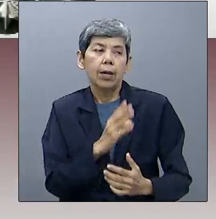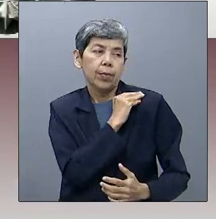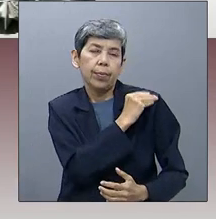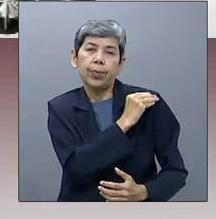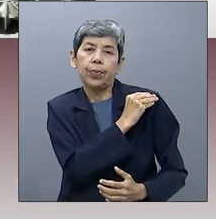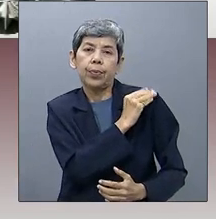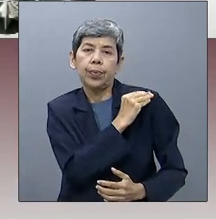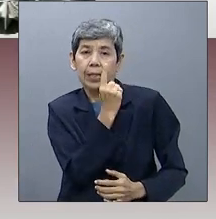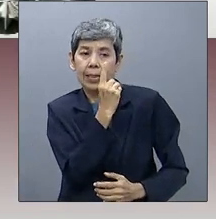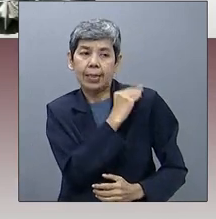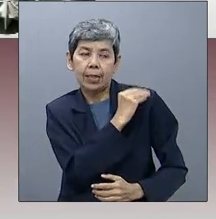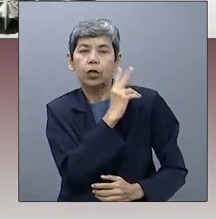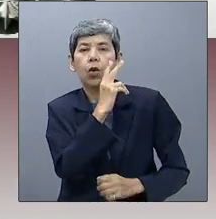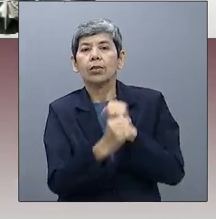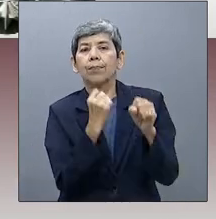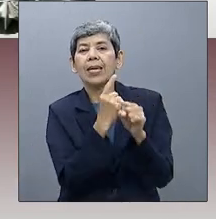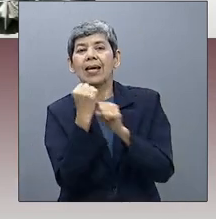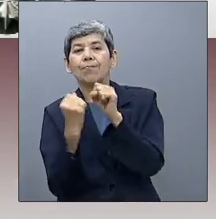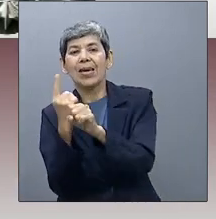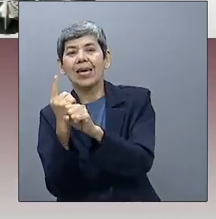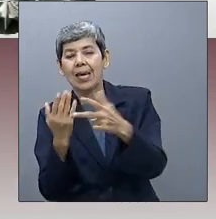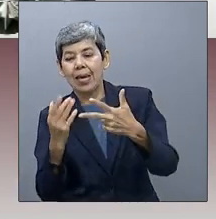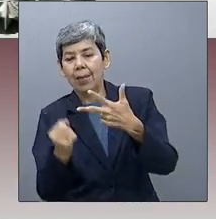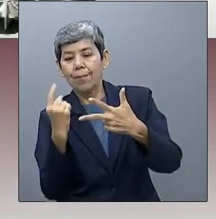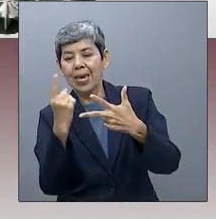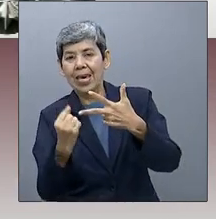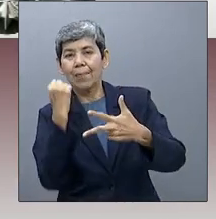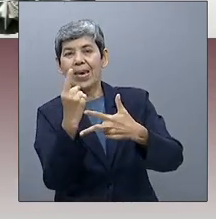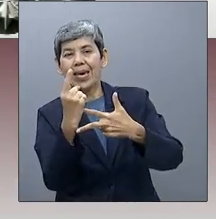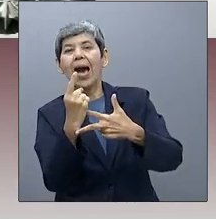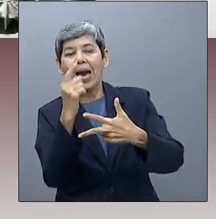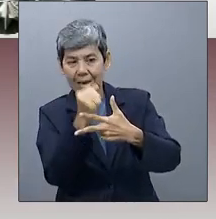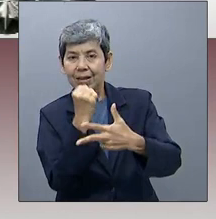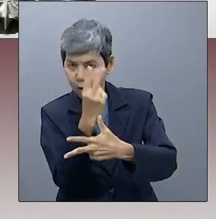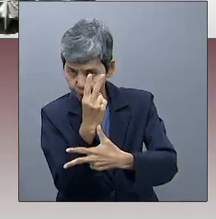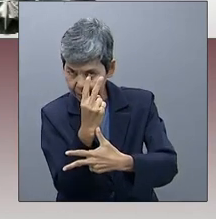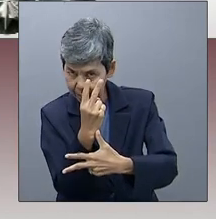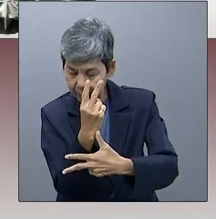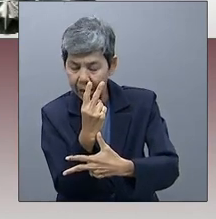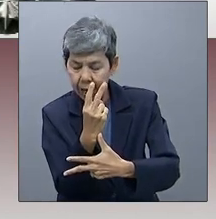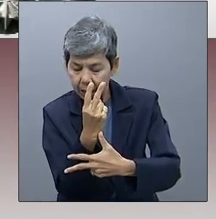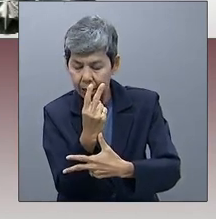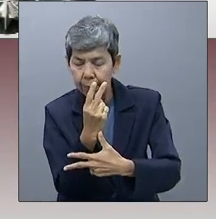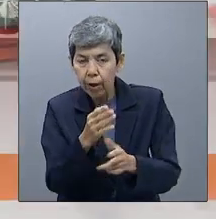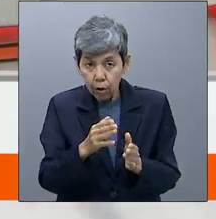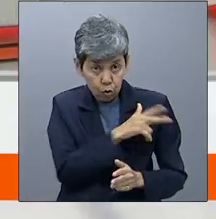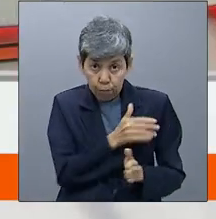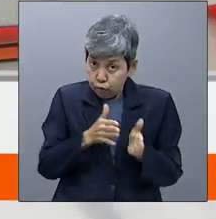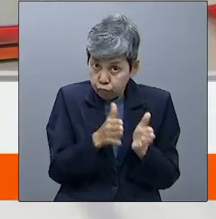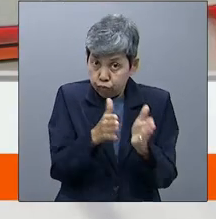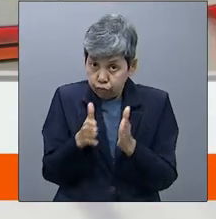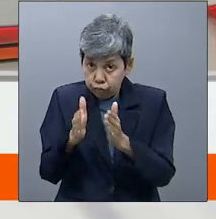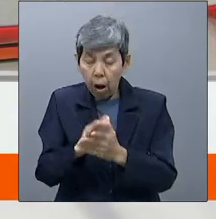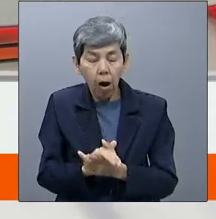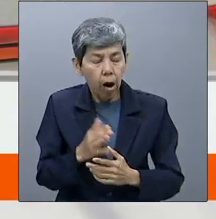จตรี1ปีร้อยตำรวจโท1ปีถ้าแพทย์ศาสตร์ร้อยตำรวจเอก2ปี ได้ค่ะ ถ้าเป็นแพทย์เฉพาะทางนะ ค่ะได้ค่ะ